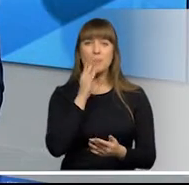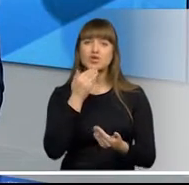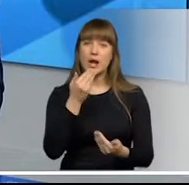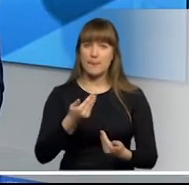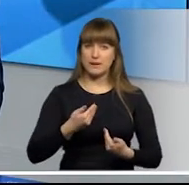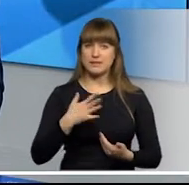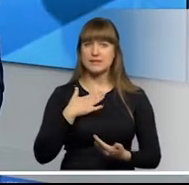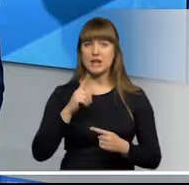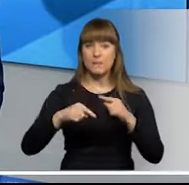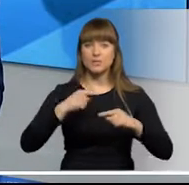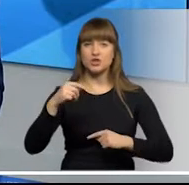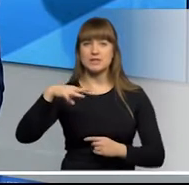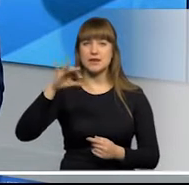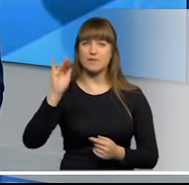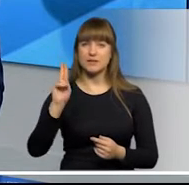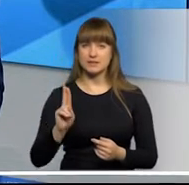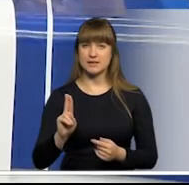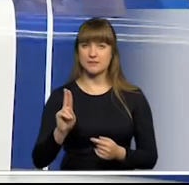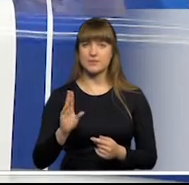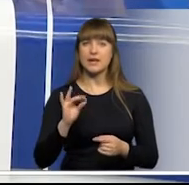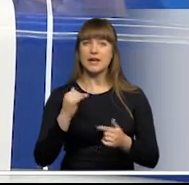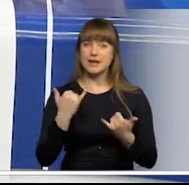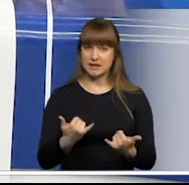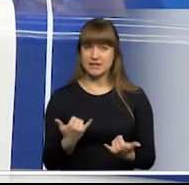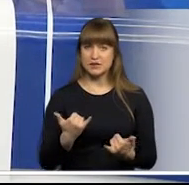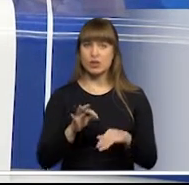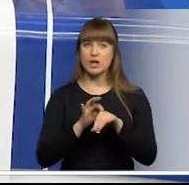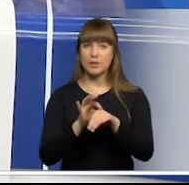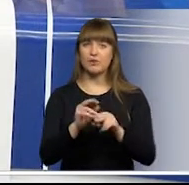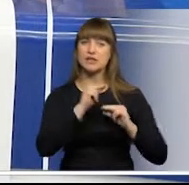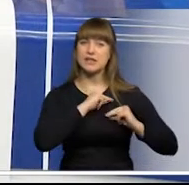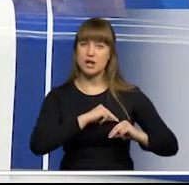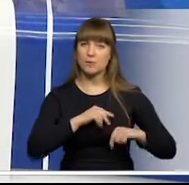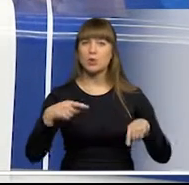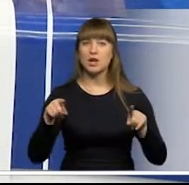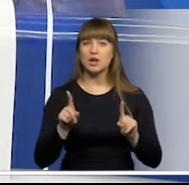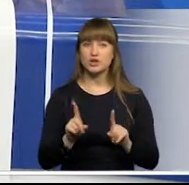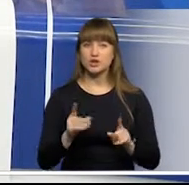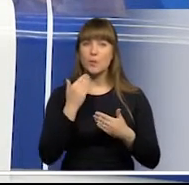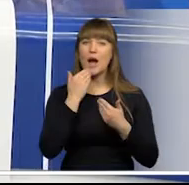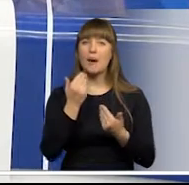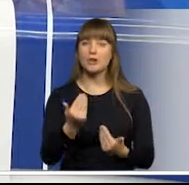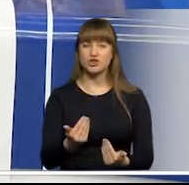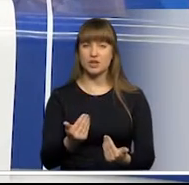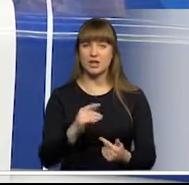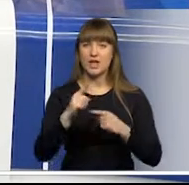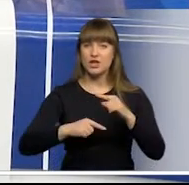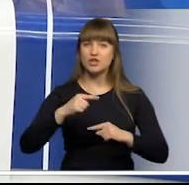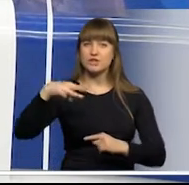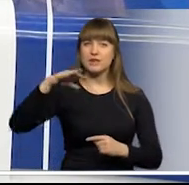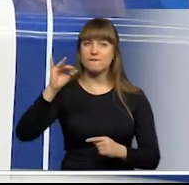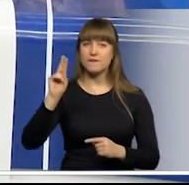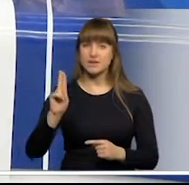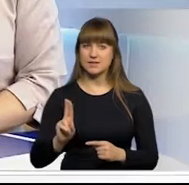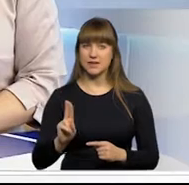проводится работа, чтобы обращение через многофункциональный центр центры воспринималось точно так же, как через